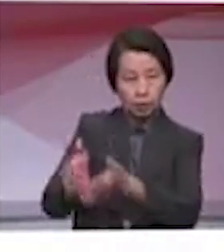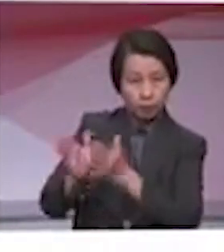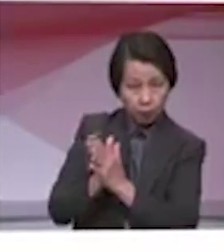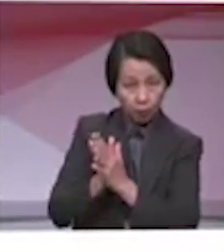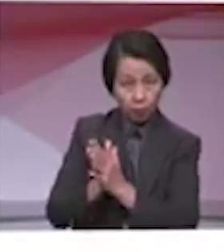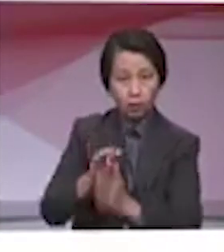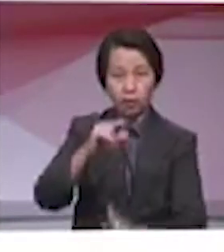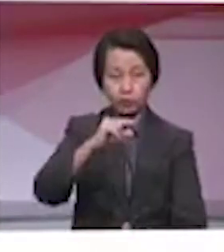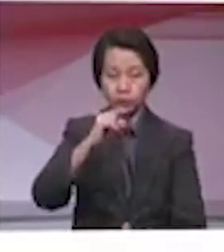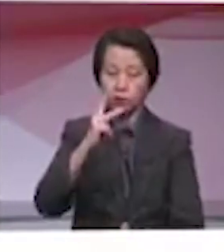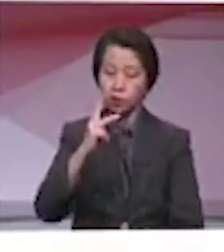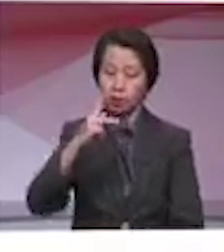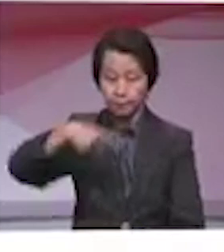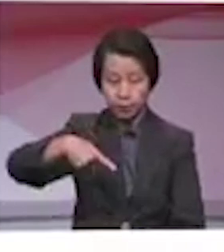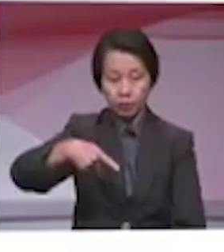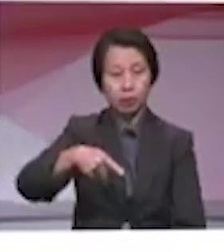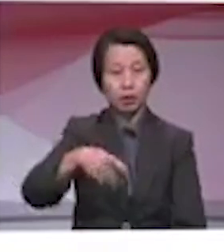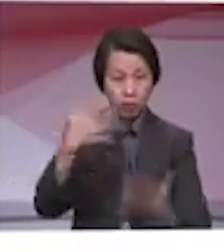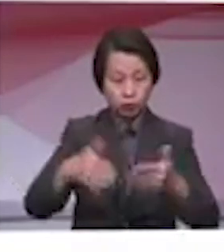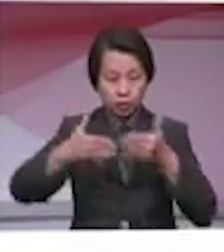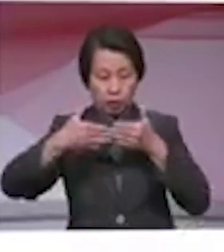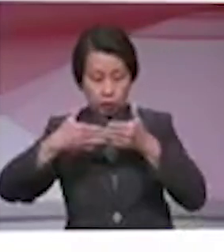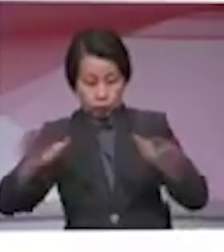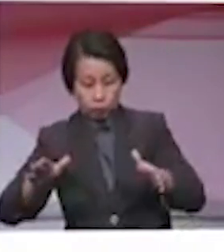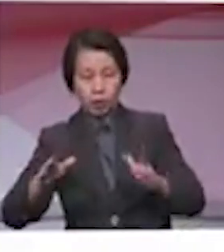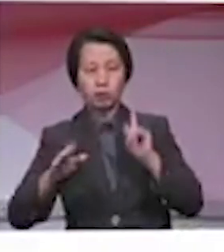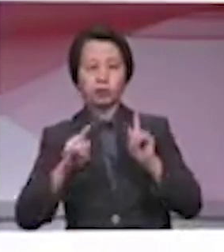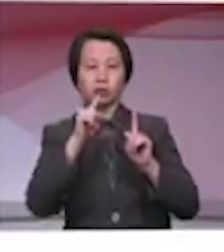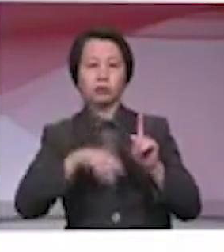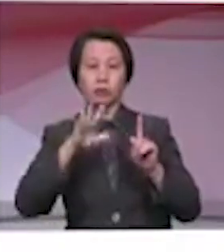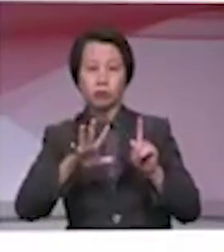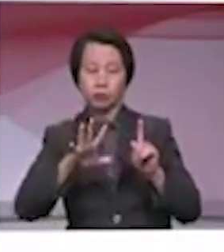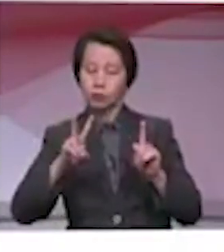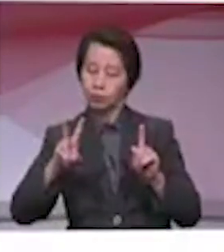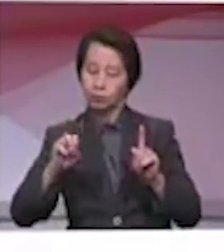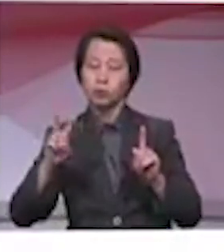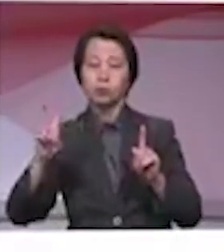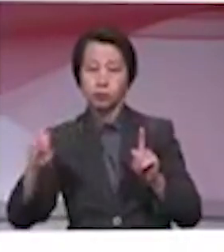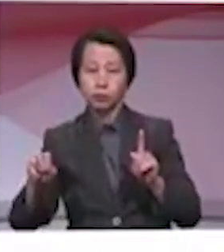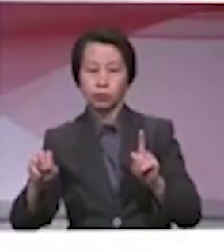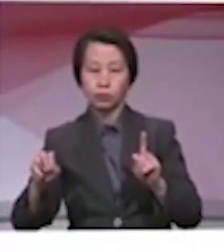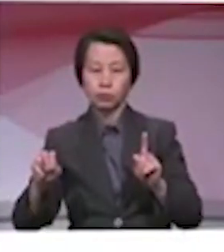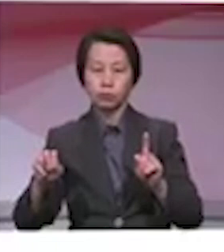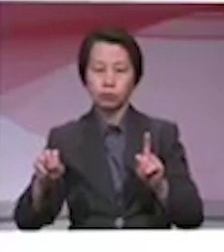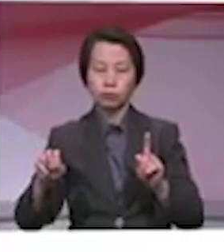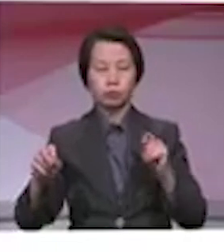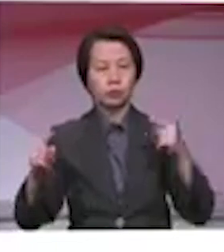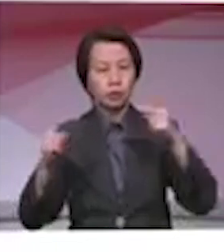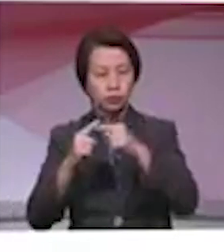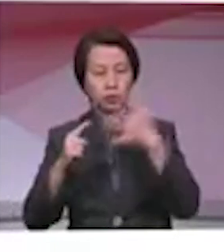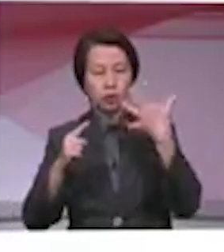untuk GKP yang telah dibuka pada 1 Mei 2020